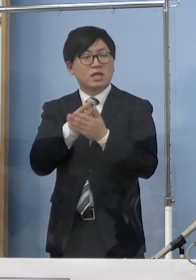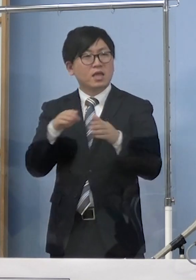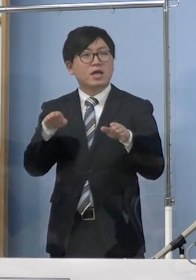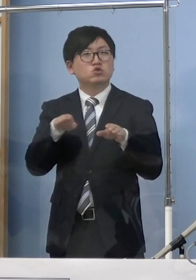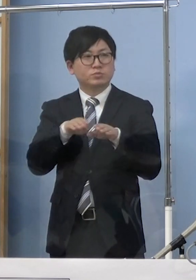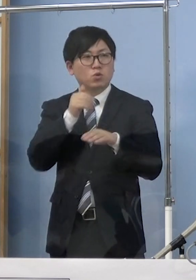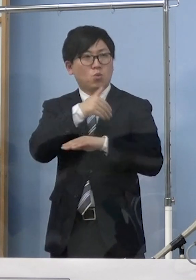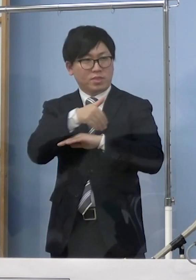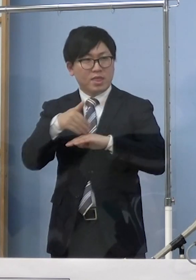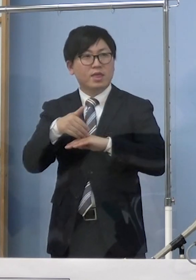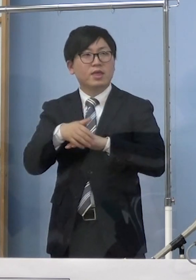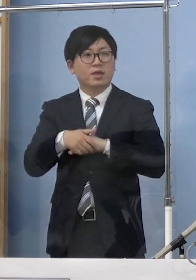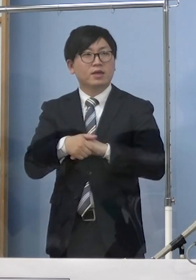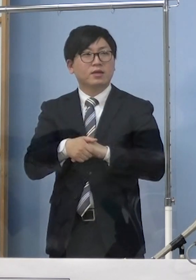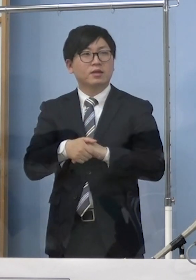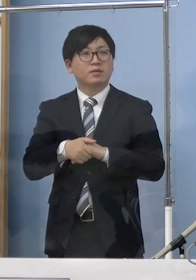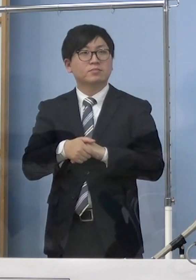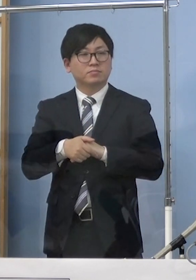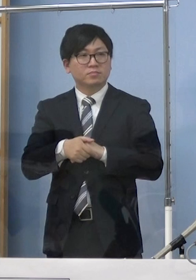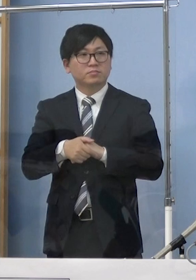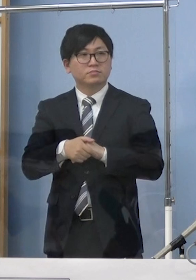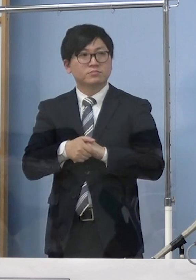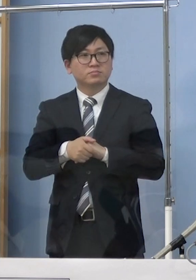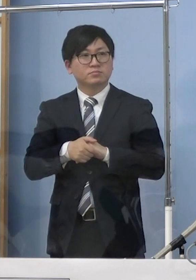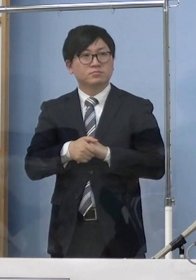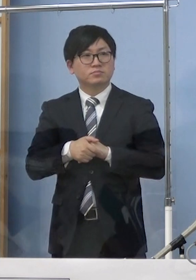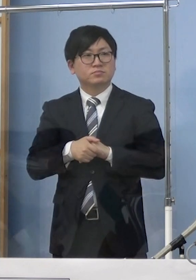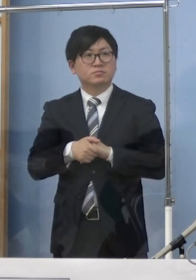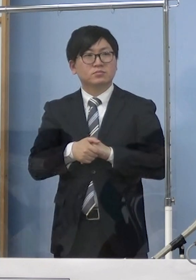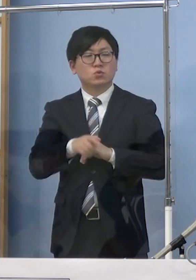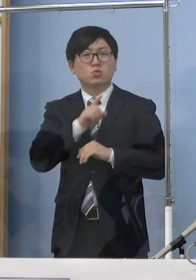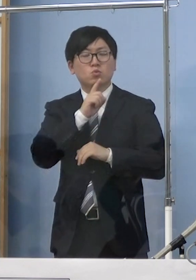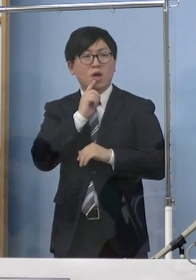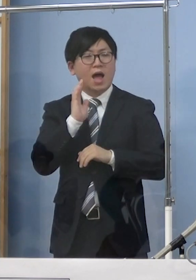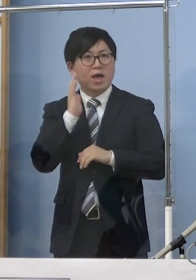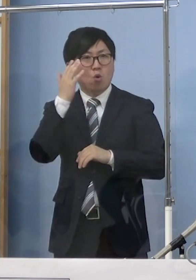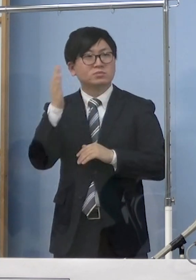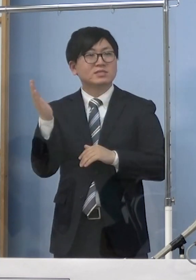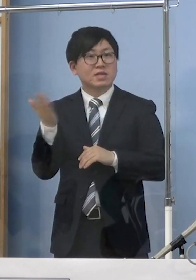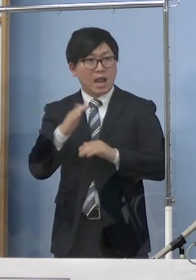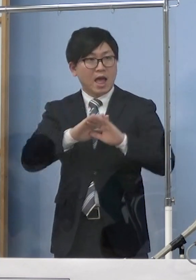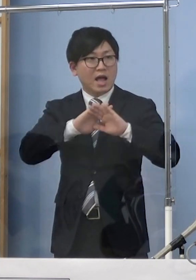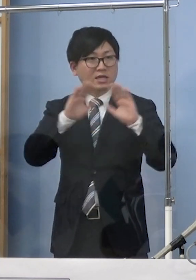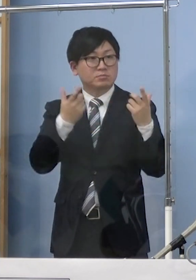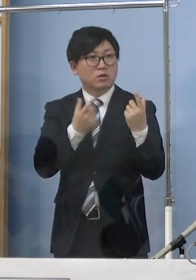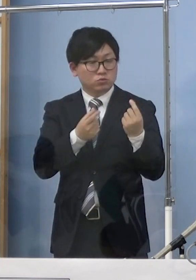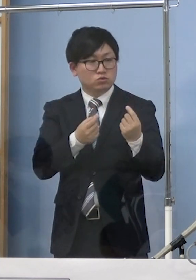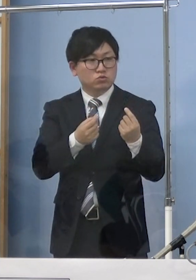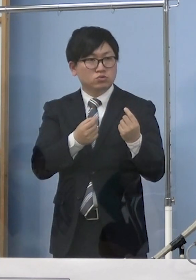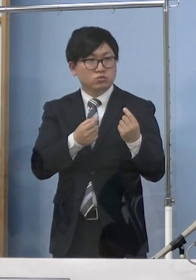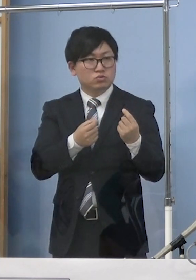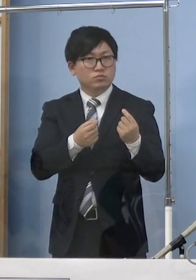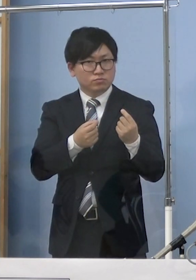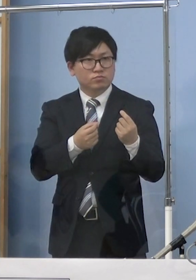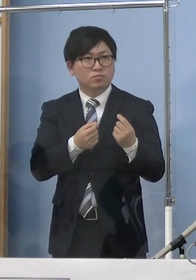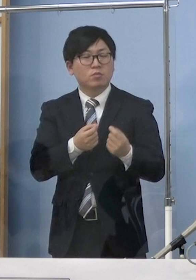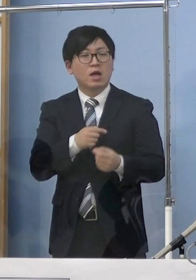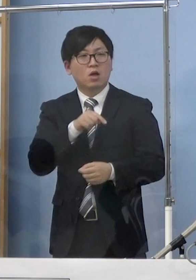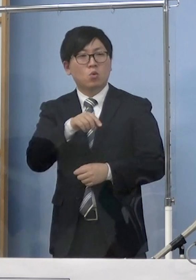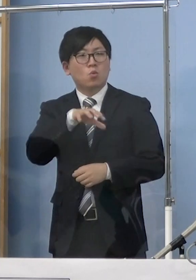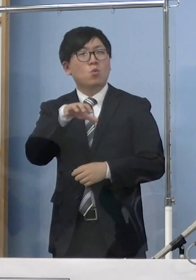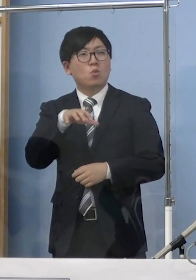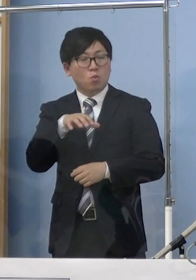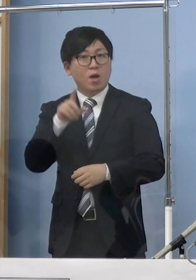地にまだ調査中ということです。おそらく、はい、そこは消毒の状態